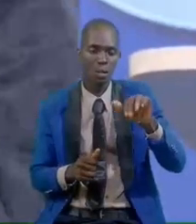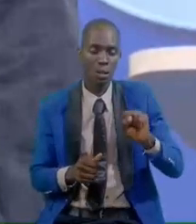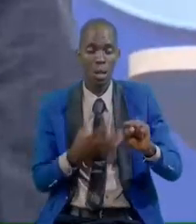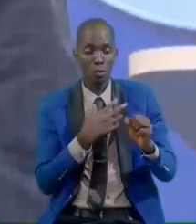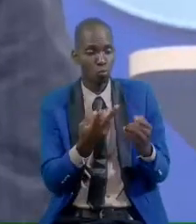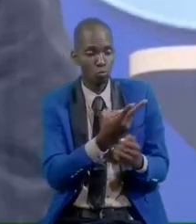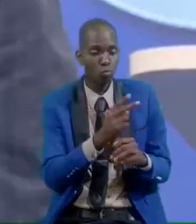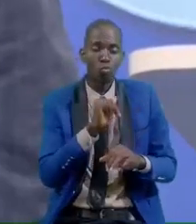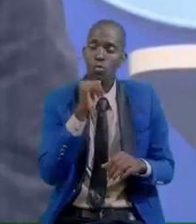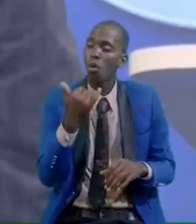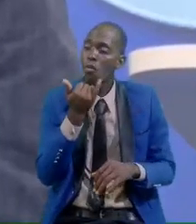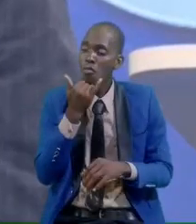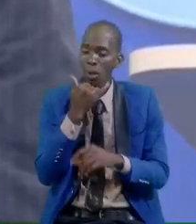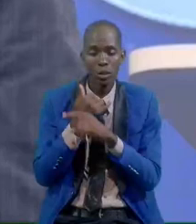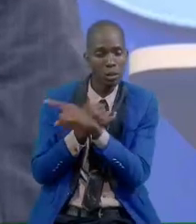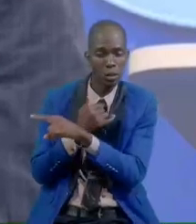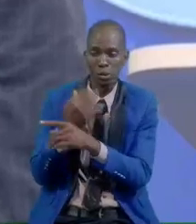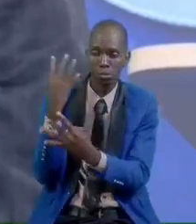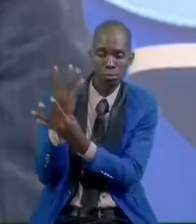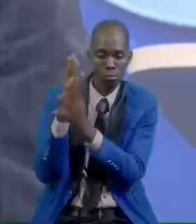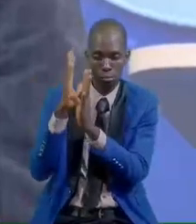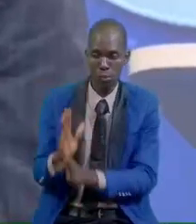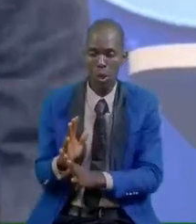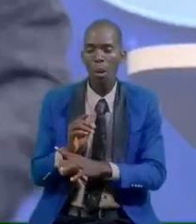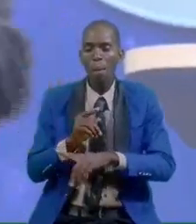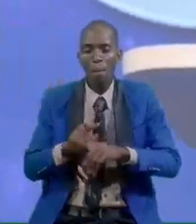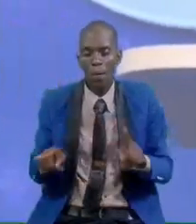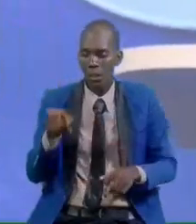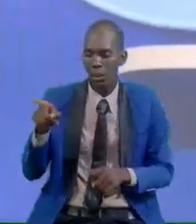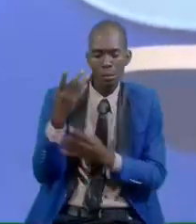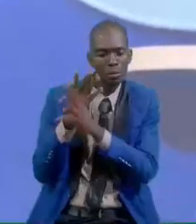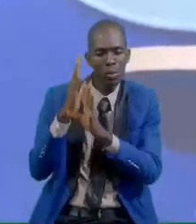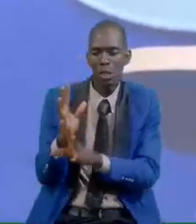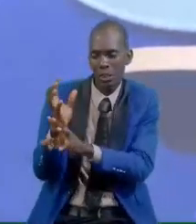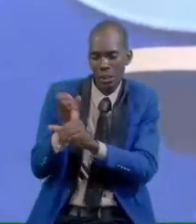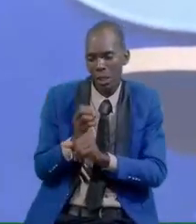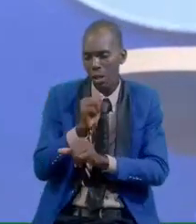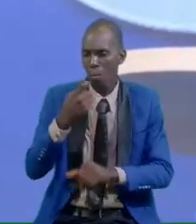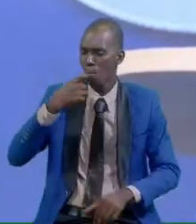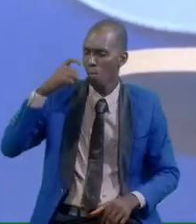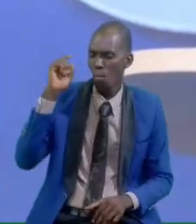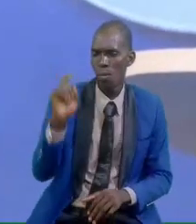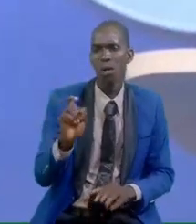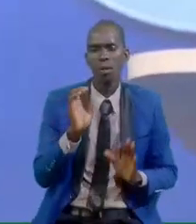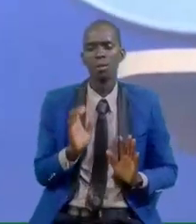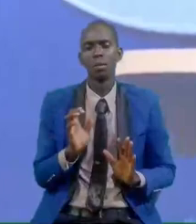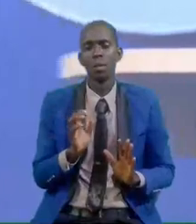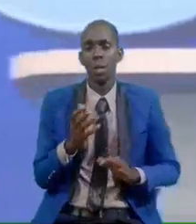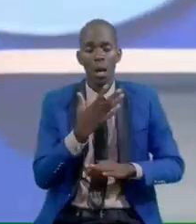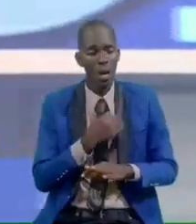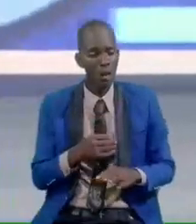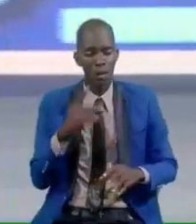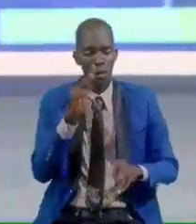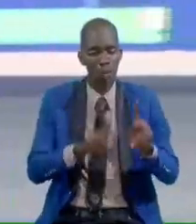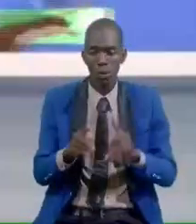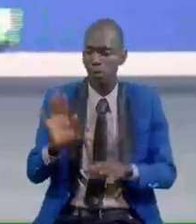offensé, mais il a reçu un ordre, un commandement. On lui a dit, ne nous pose pas la question, ne dis pas ce